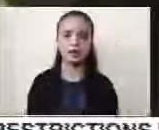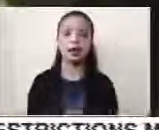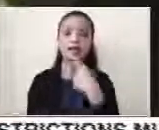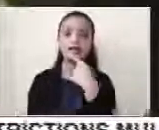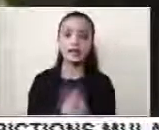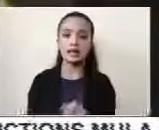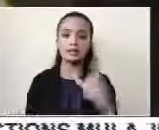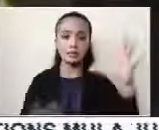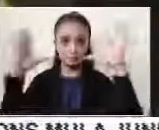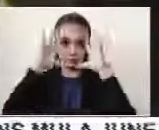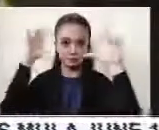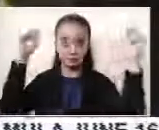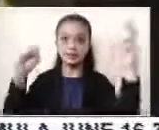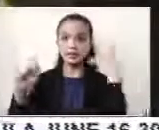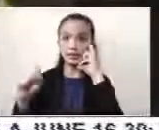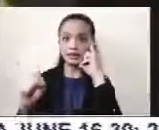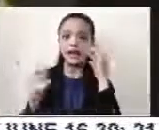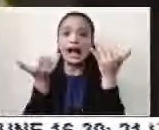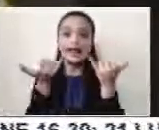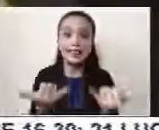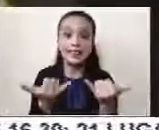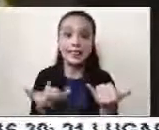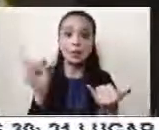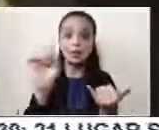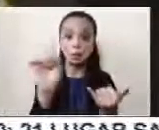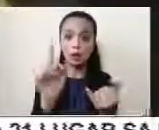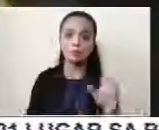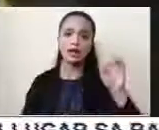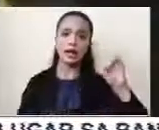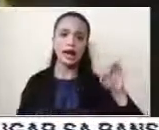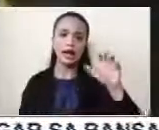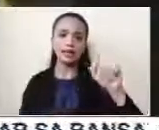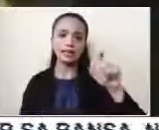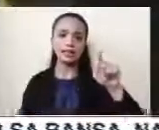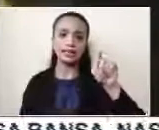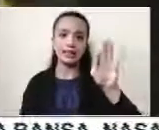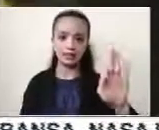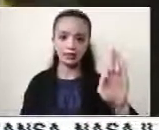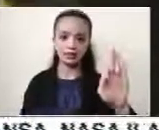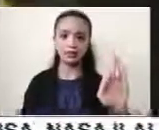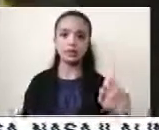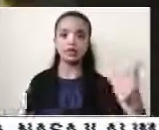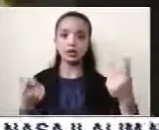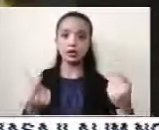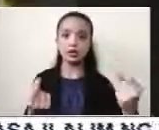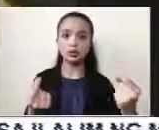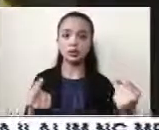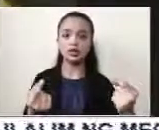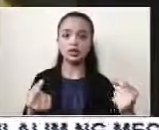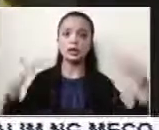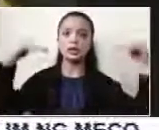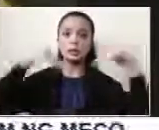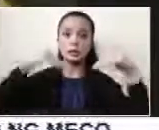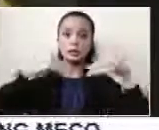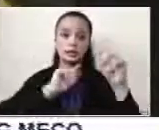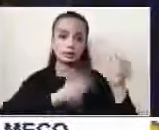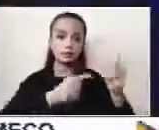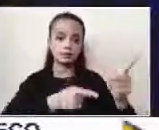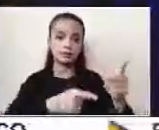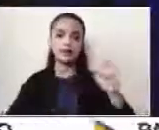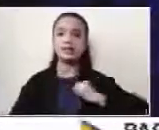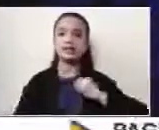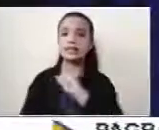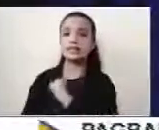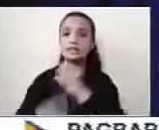Positibo si Trade Secretary Ramon Lopez na magkakaroon ng positive growth ang ekonomiya ng bansa ngayong taon. Sa Malacanang